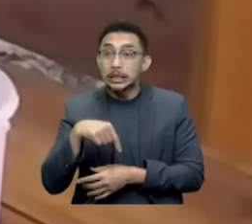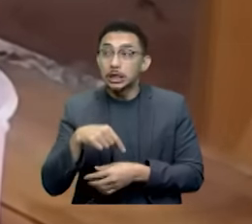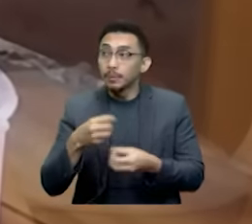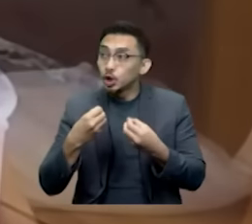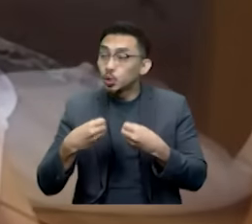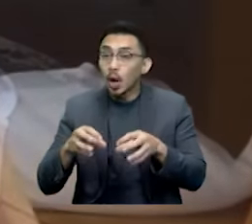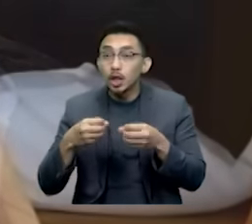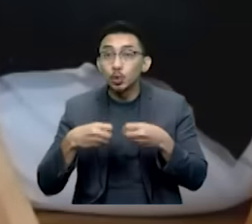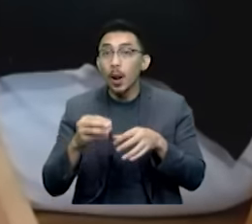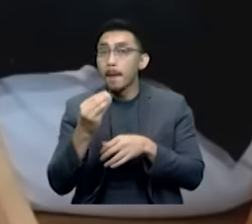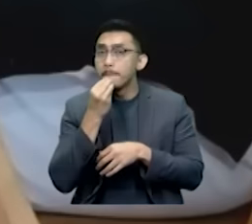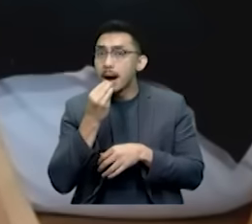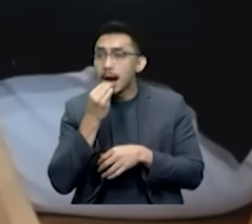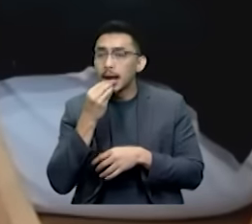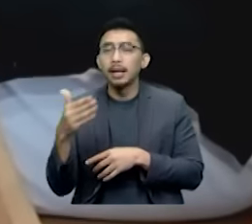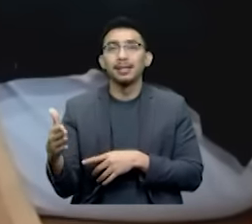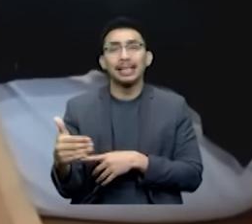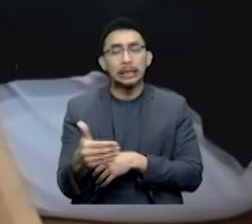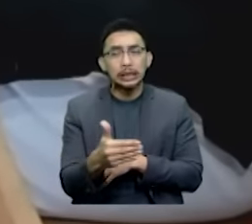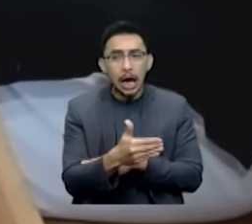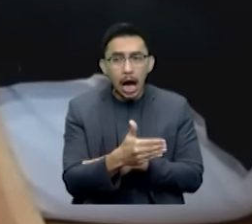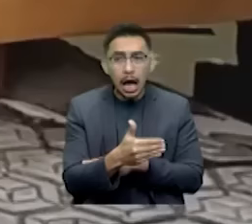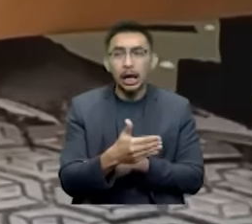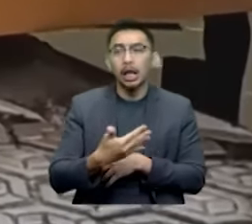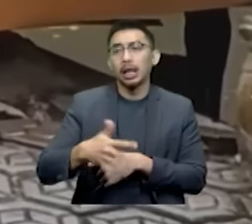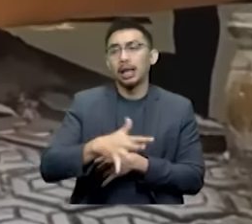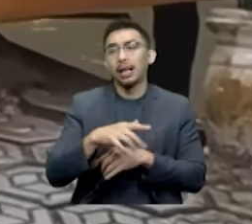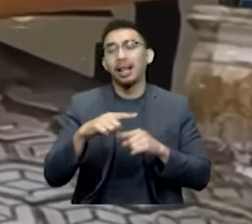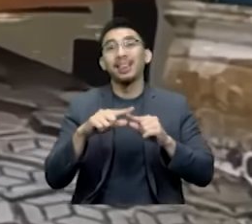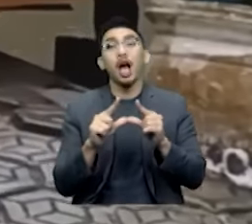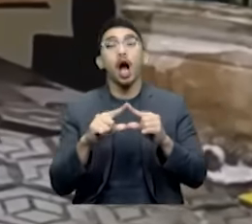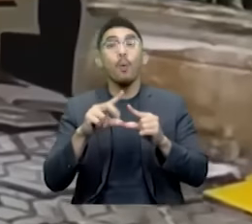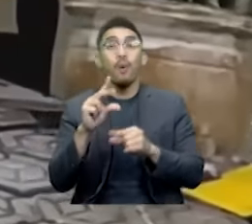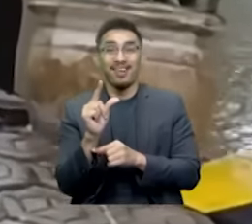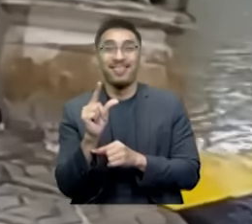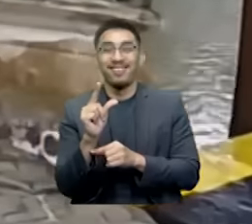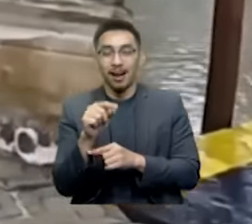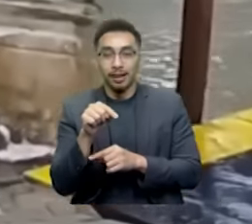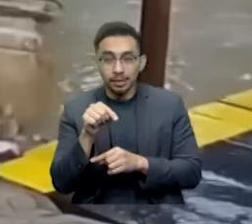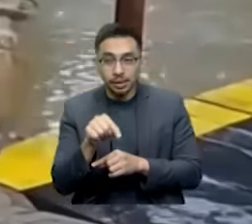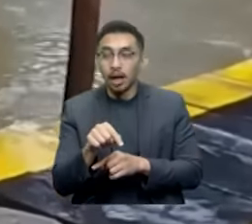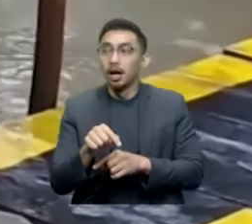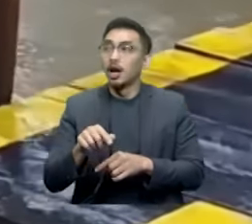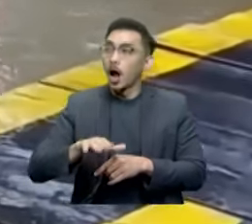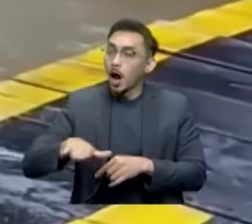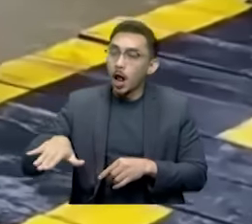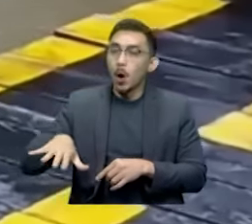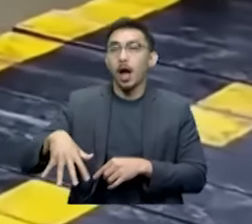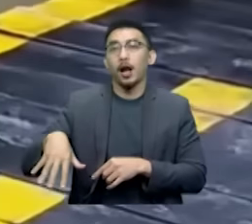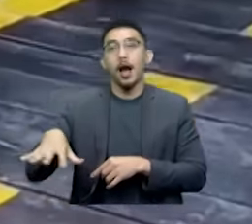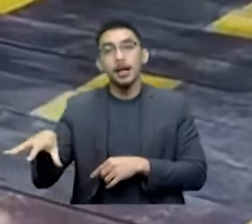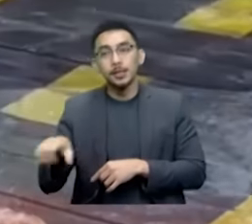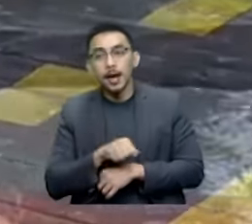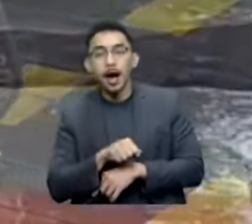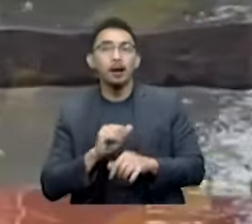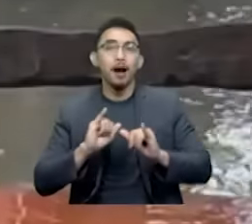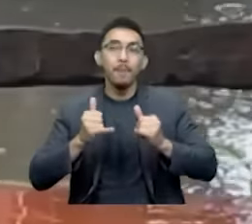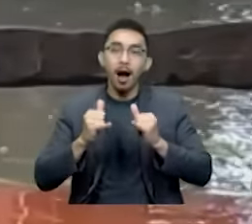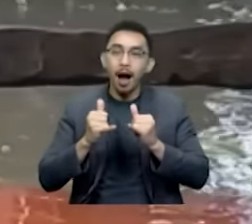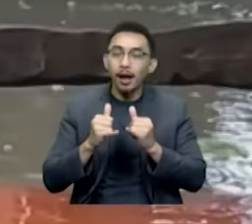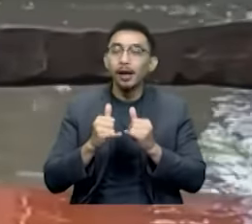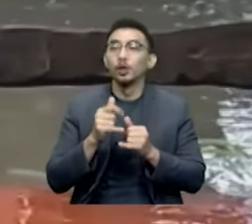tawar. Jadi sambil mengajak anak-anak bermain-main, Anda bisa mencicipi hidangan ikan mas bakar yang menggugah